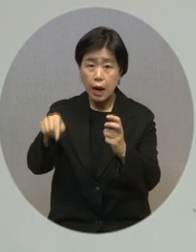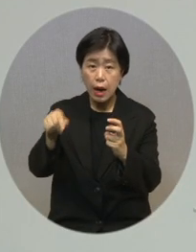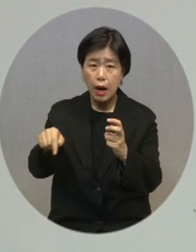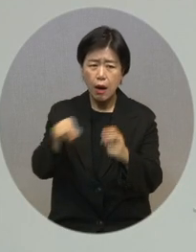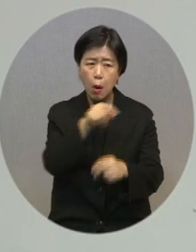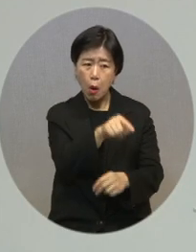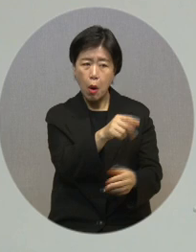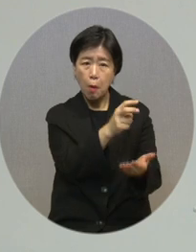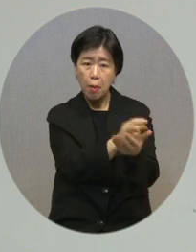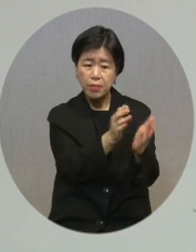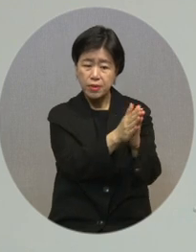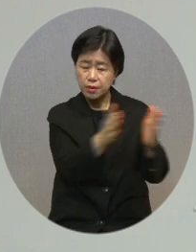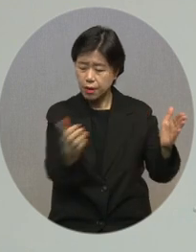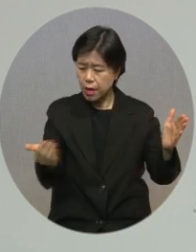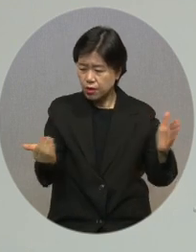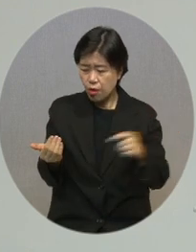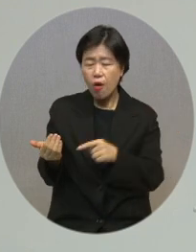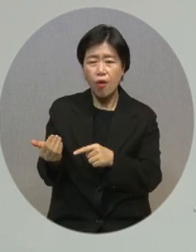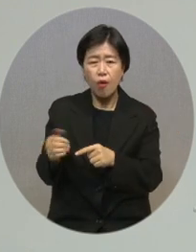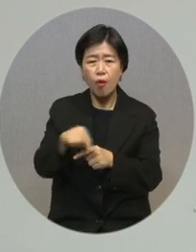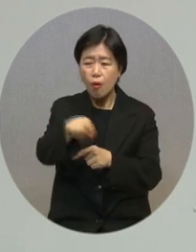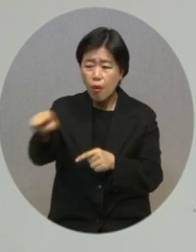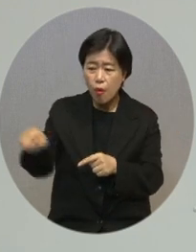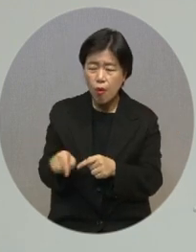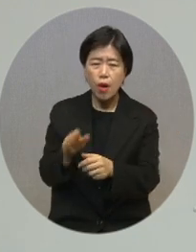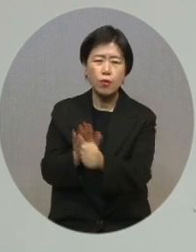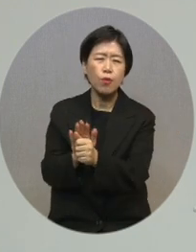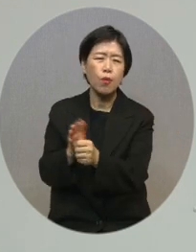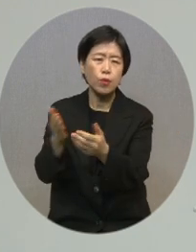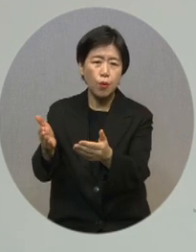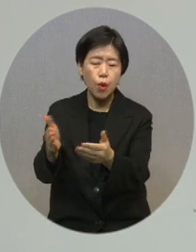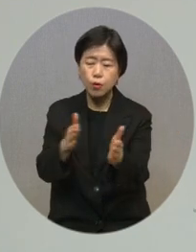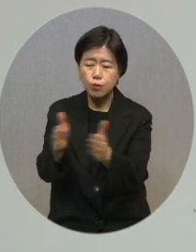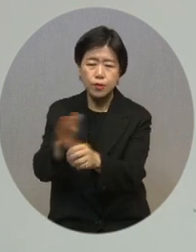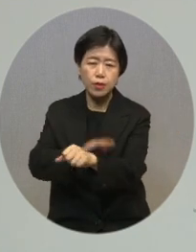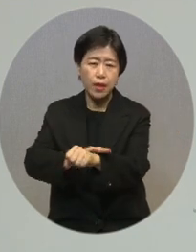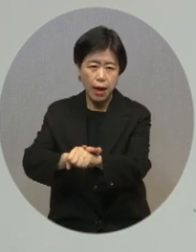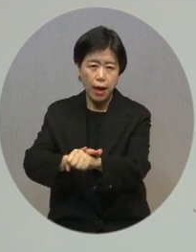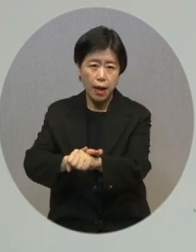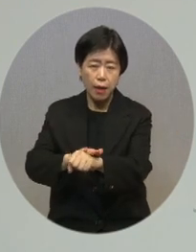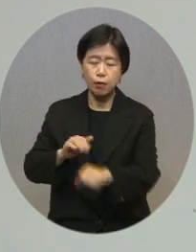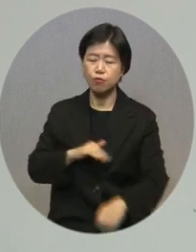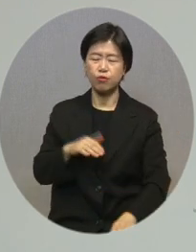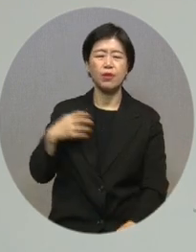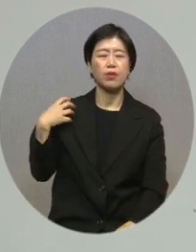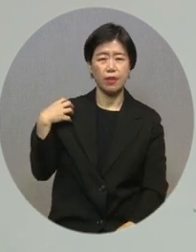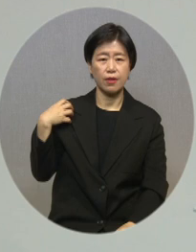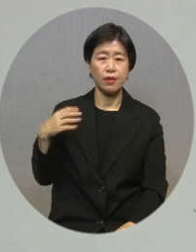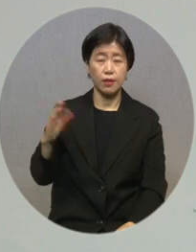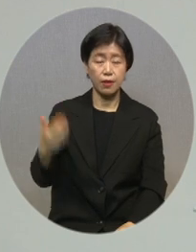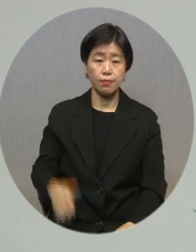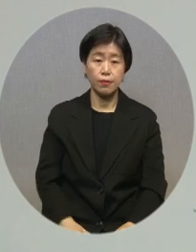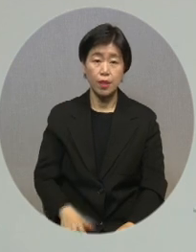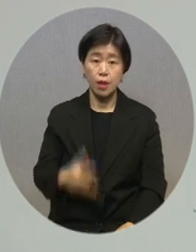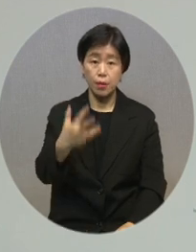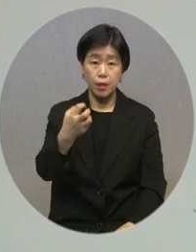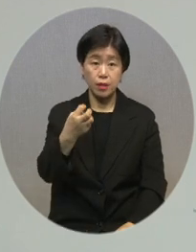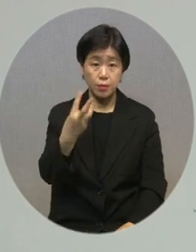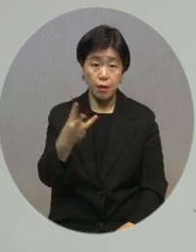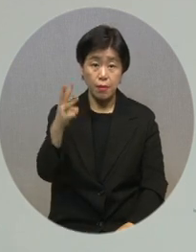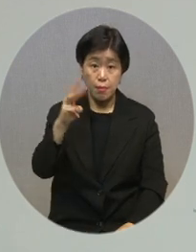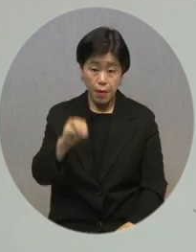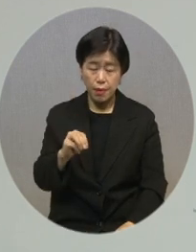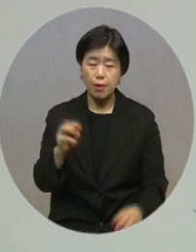대진단을 그 추진하기로 했습니다. 네. 83만 개 사업장을 그 전체를 대상으로 먼저 그 이 사업장에서